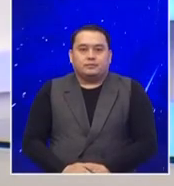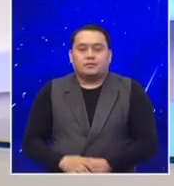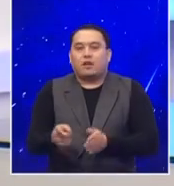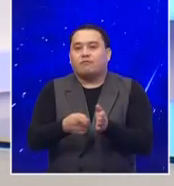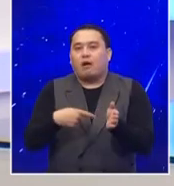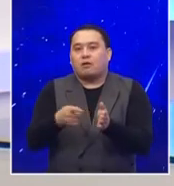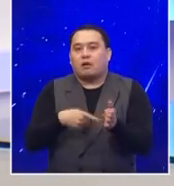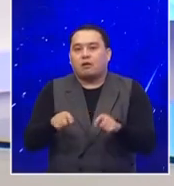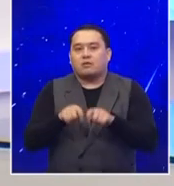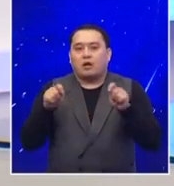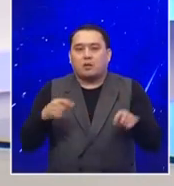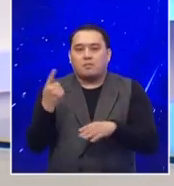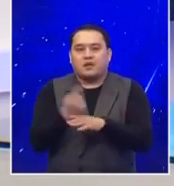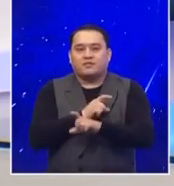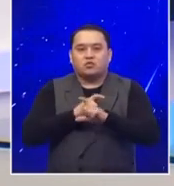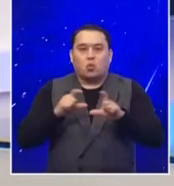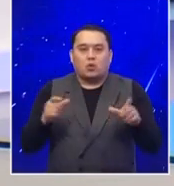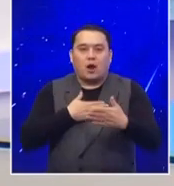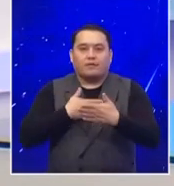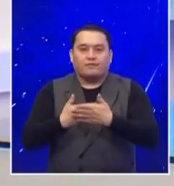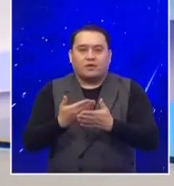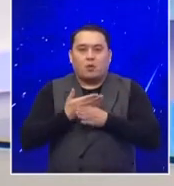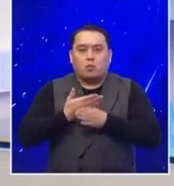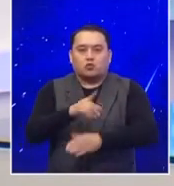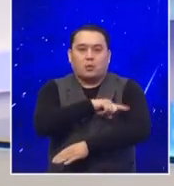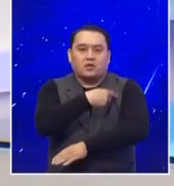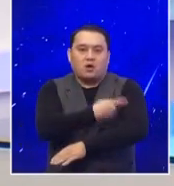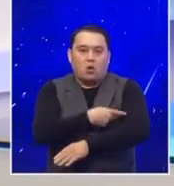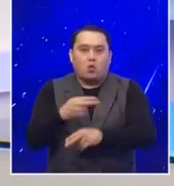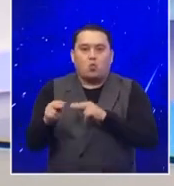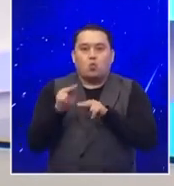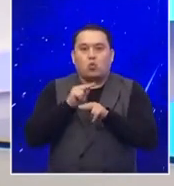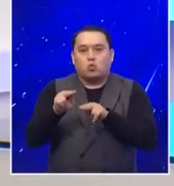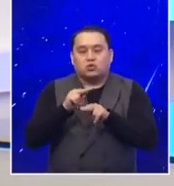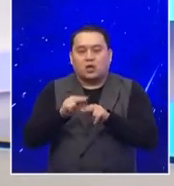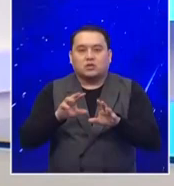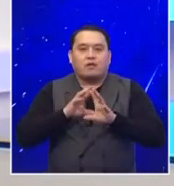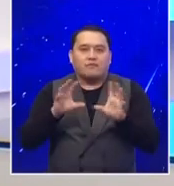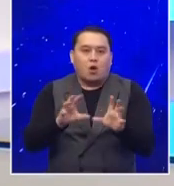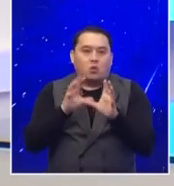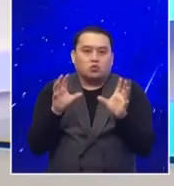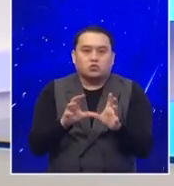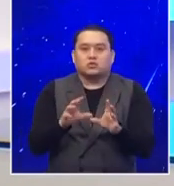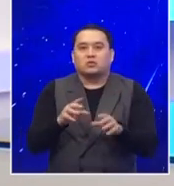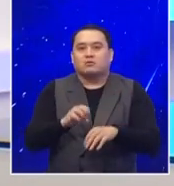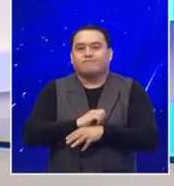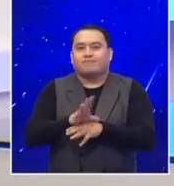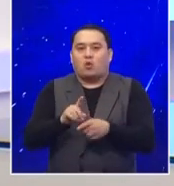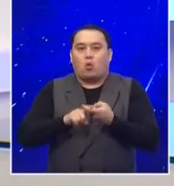В Караганде открылась первая школа волонтеров-медиков, которых учат ухаживать за больными коронавирусом,